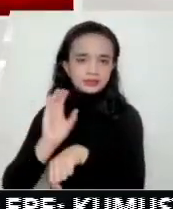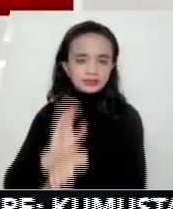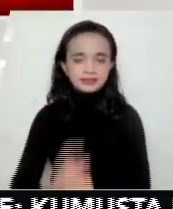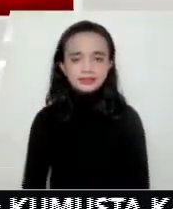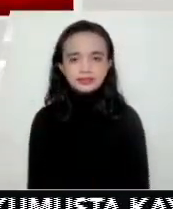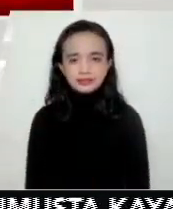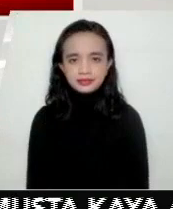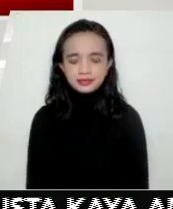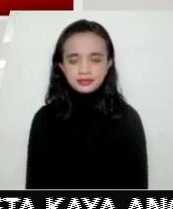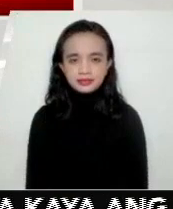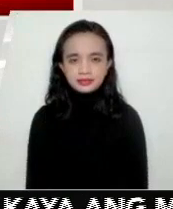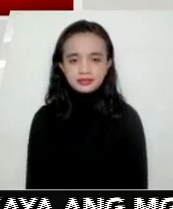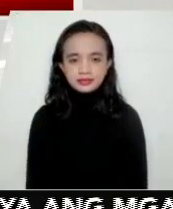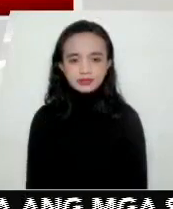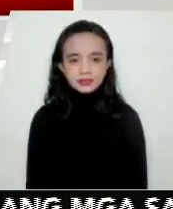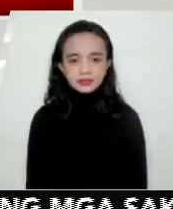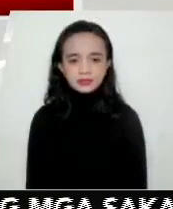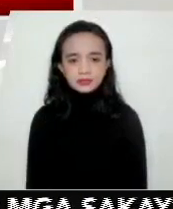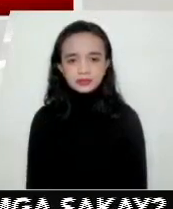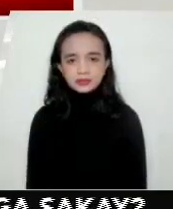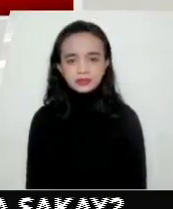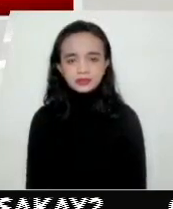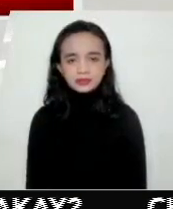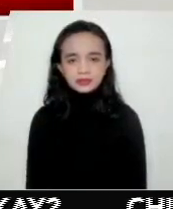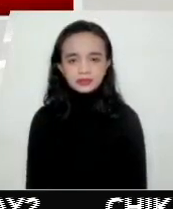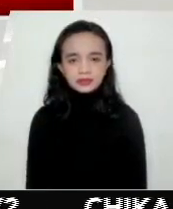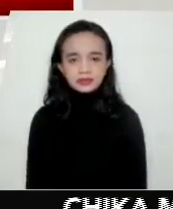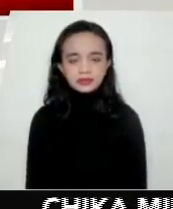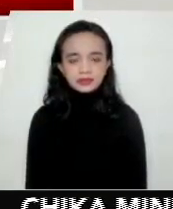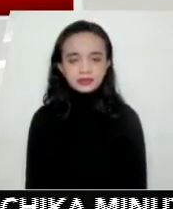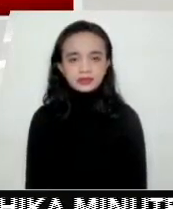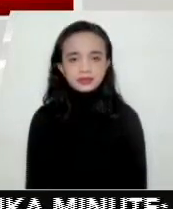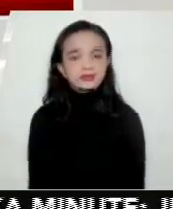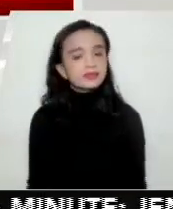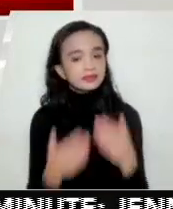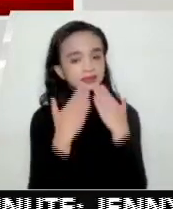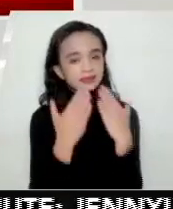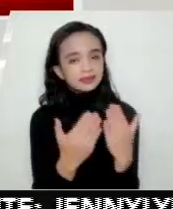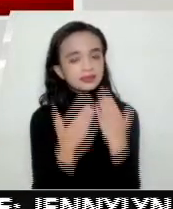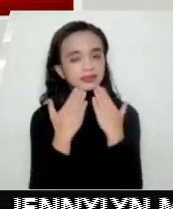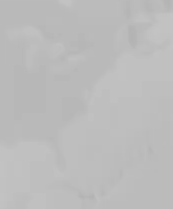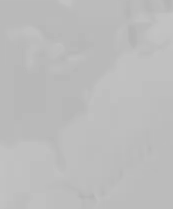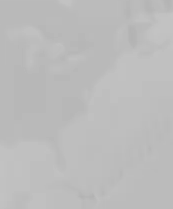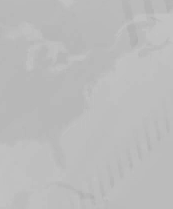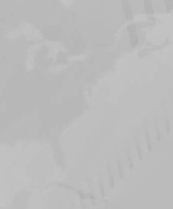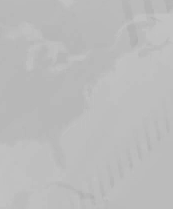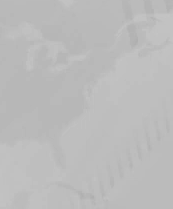Maraming salamat, Mark Salazar.